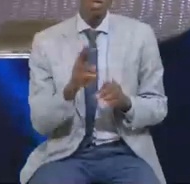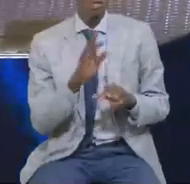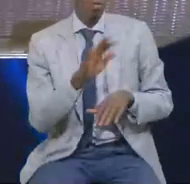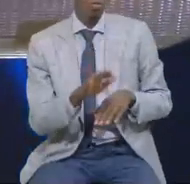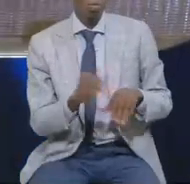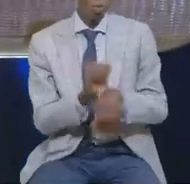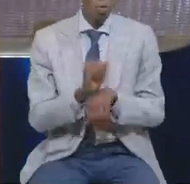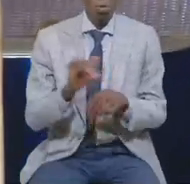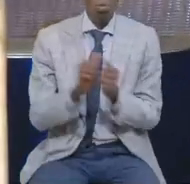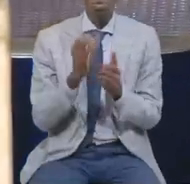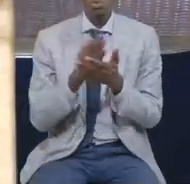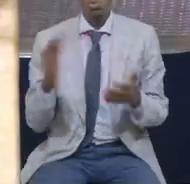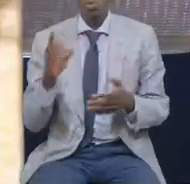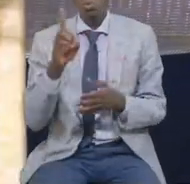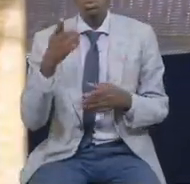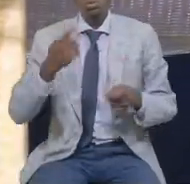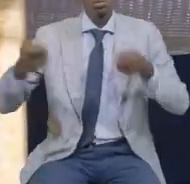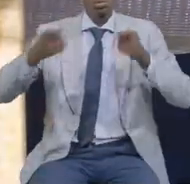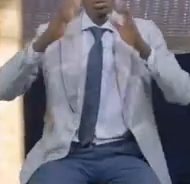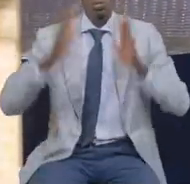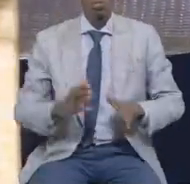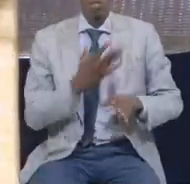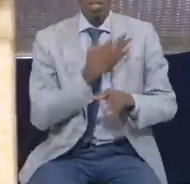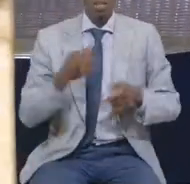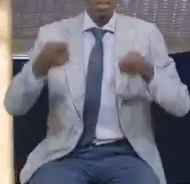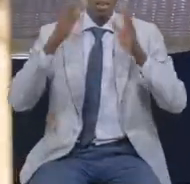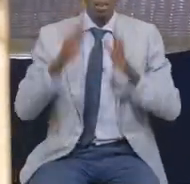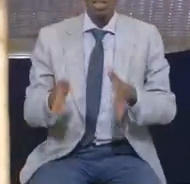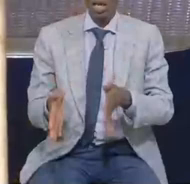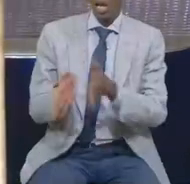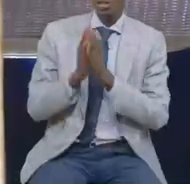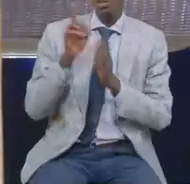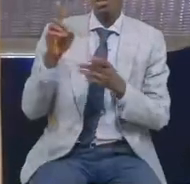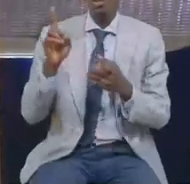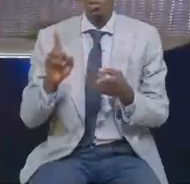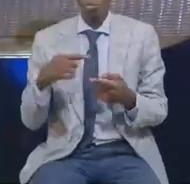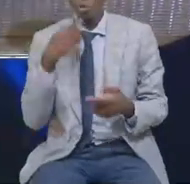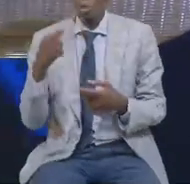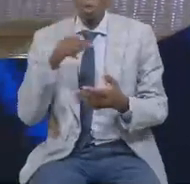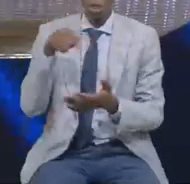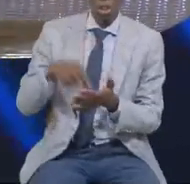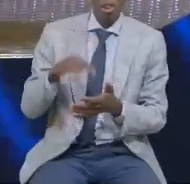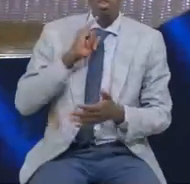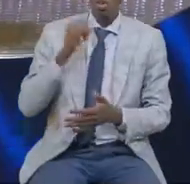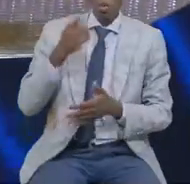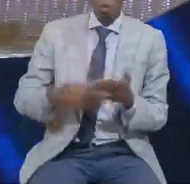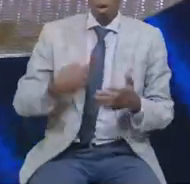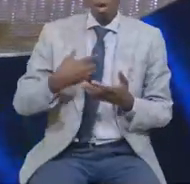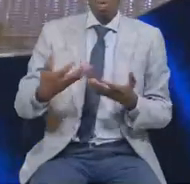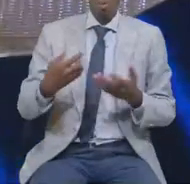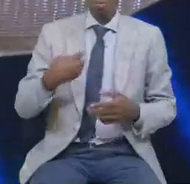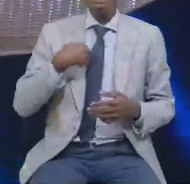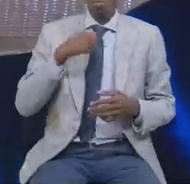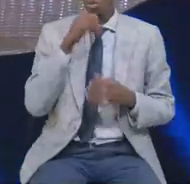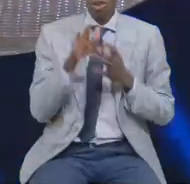quelqu'un, un directeur, un employeur qui dit que voici ce que je veux, alors qu'il n'est pas chrétien, que c'est